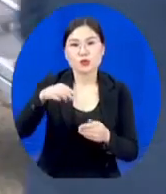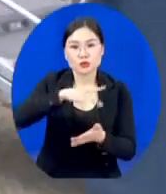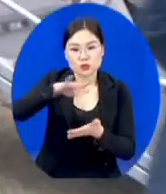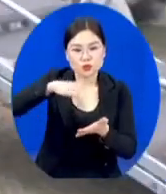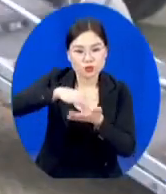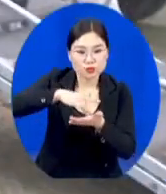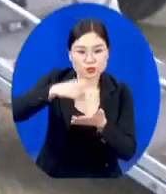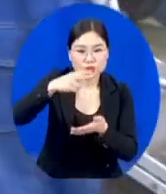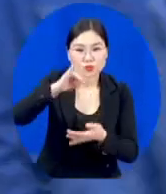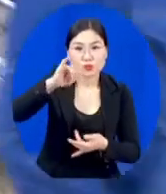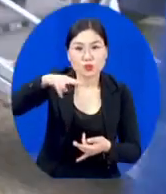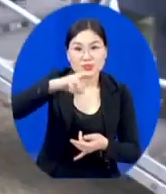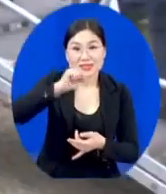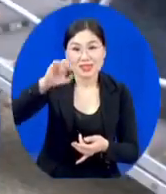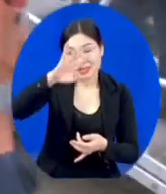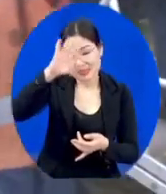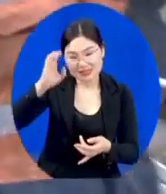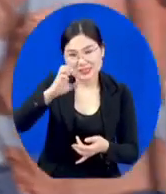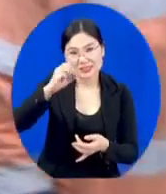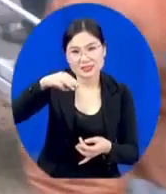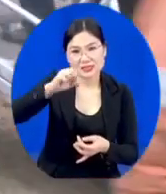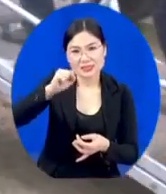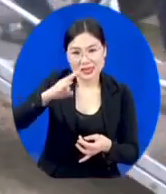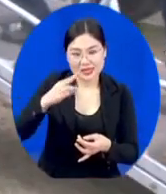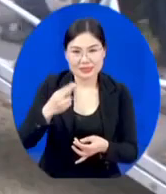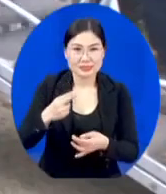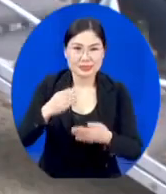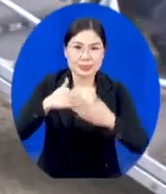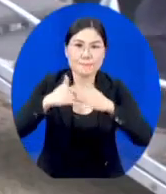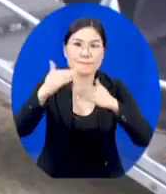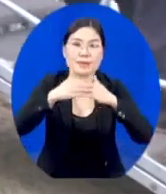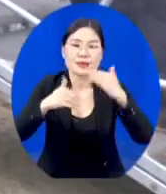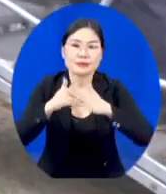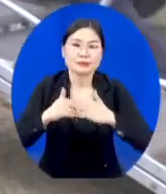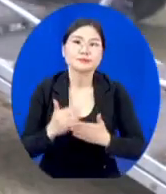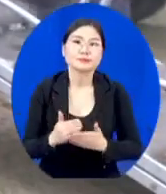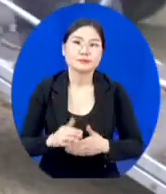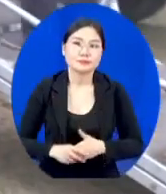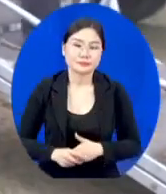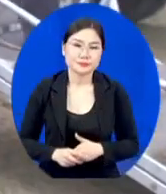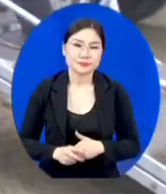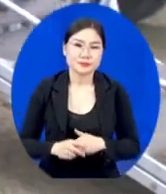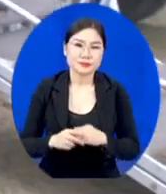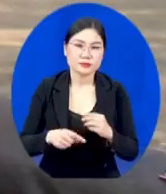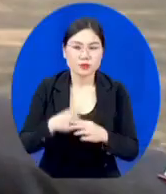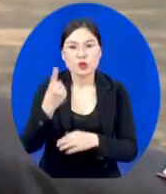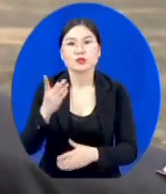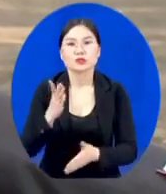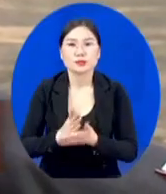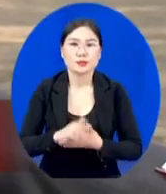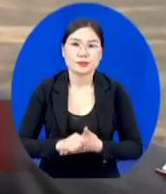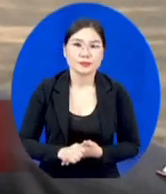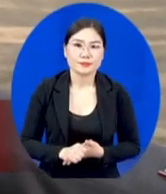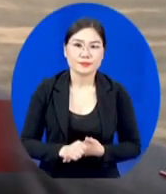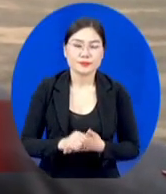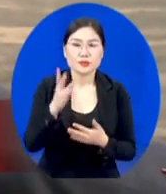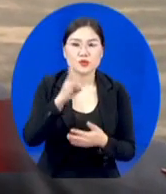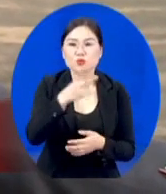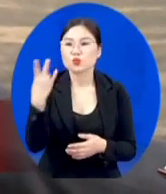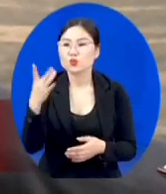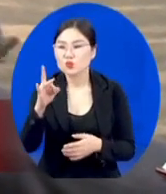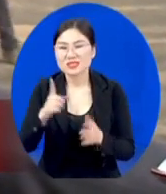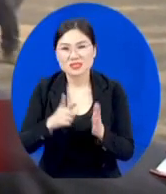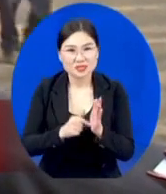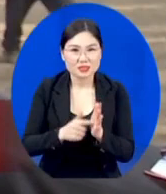нь хэрэглэгч очиж бол дулаан бол чанартай, найдвартай, давхар хэрэглээний халуунсаа очиж байгаагаар бол бас юм онцлог болж байна гэж үзсэн. Хэрэглэж байгаа